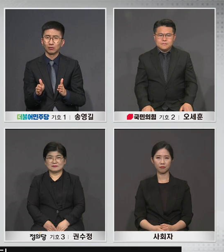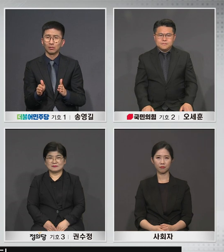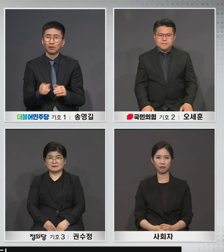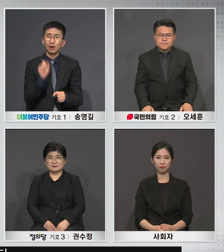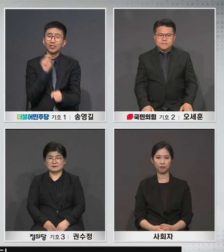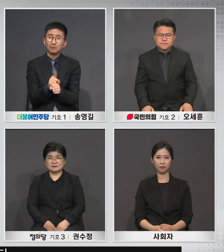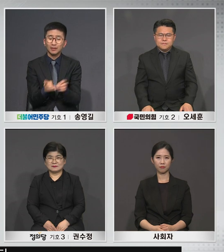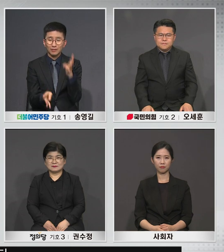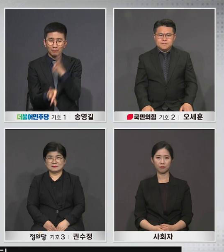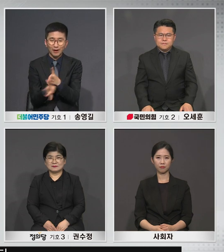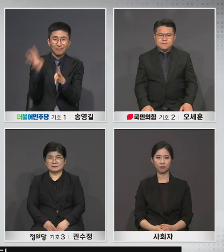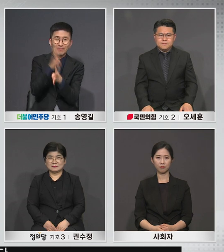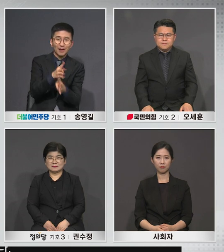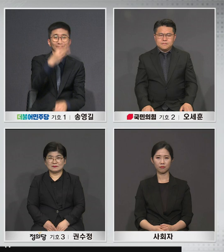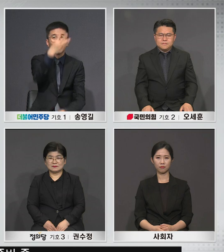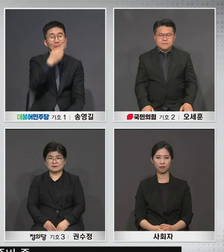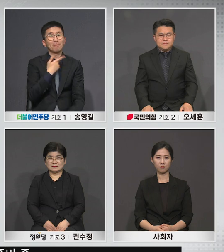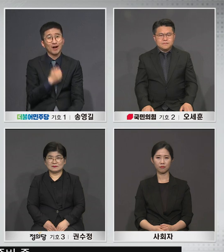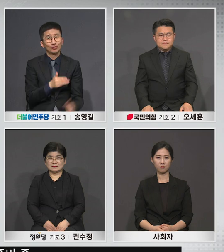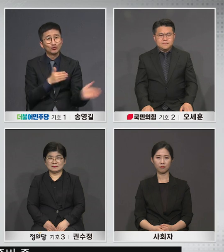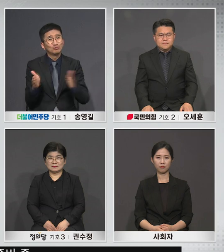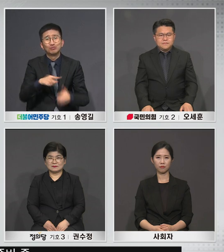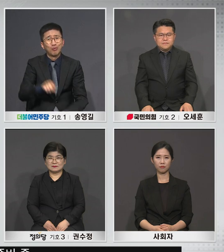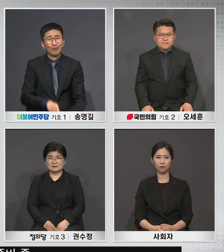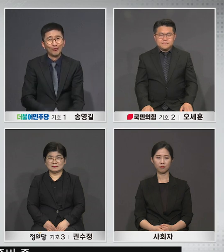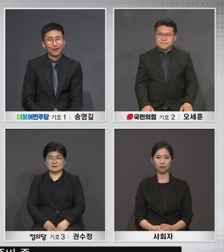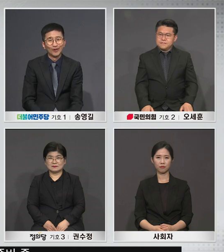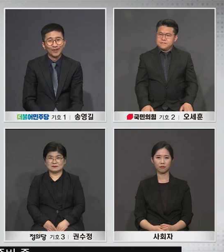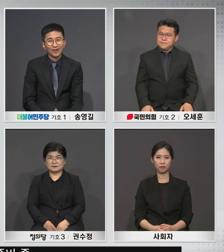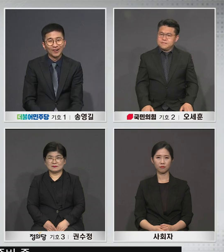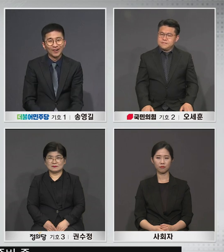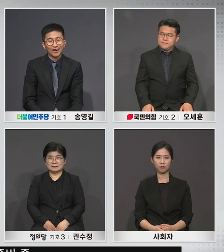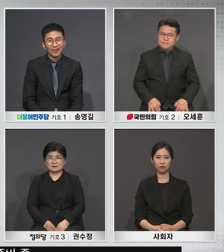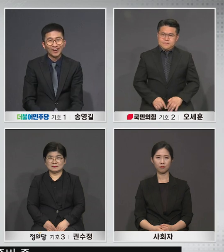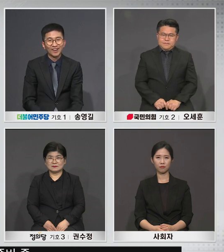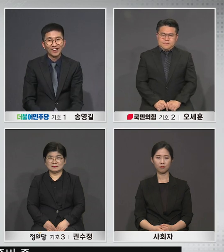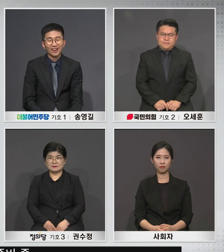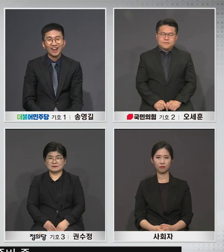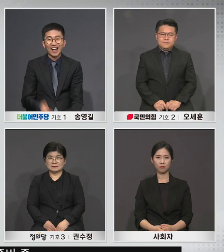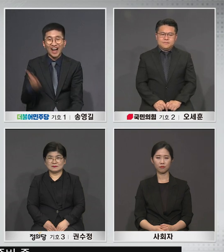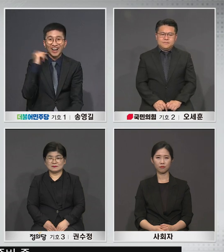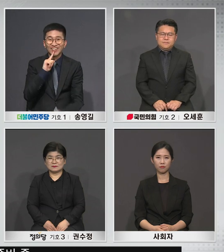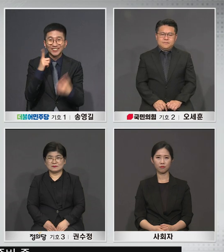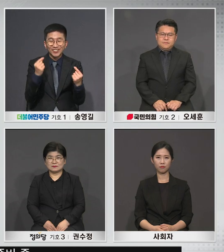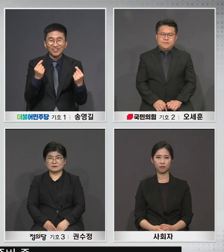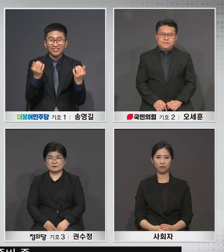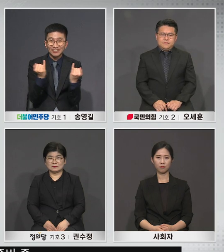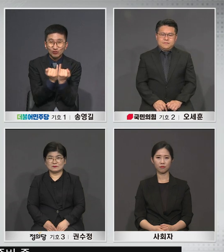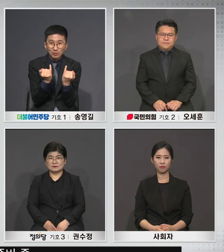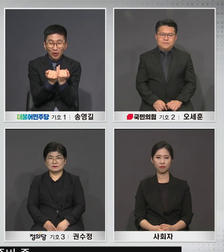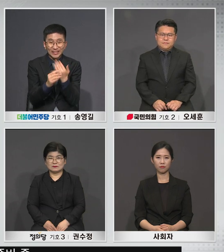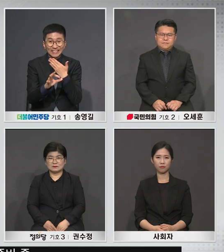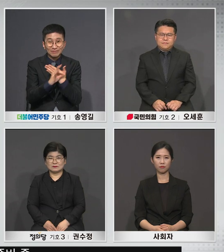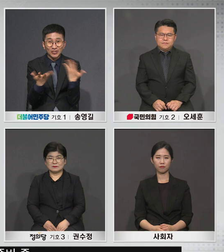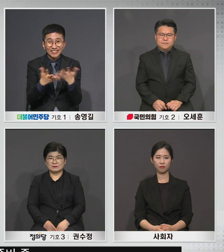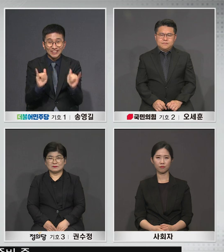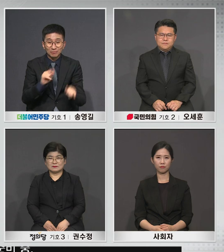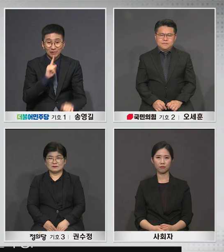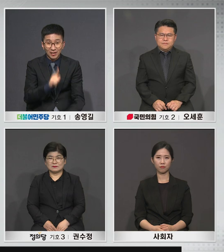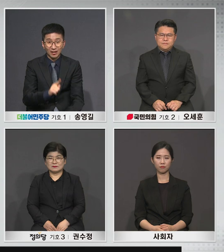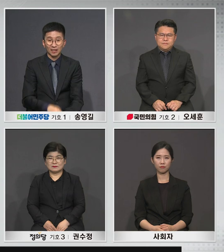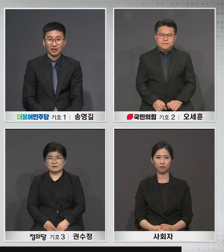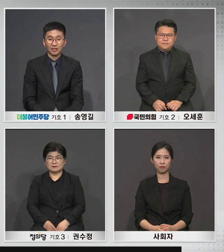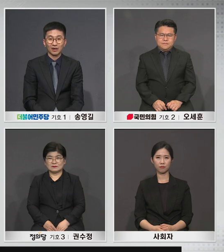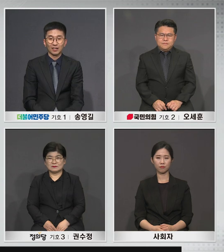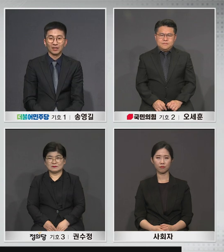준비하고 그림만 그리고 있는지 아쉬움이 있는데 우먼업 인턴십을 하겠다고 했는데 지금 일기 통계를